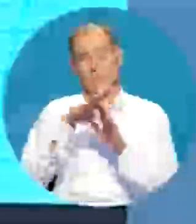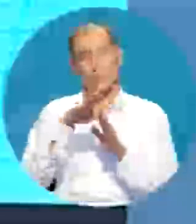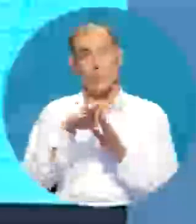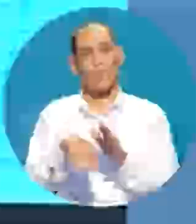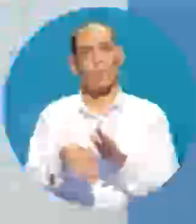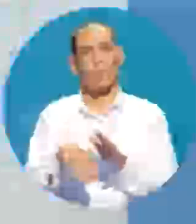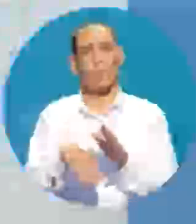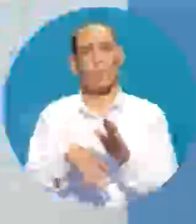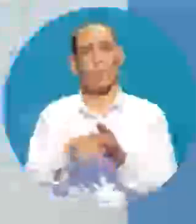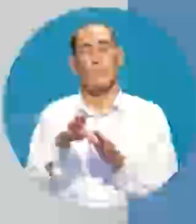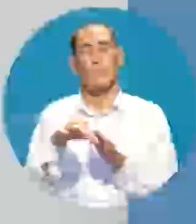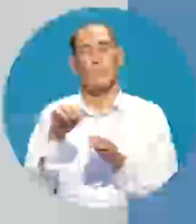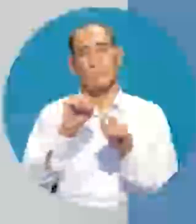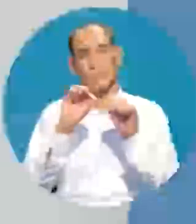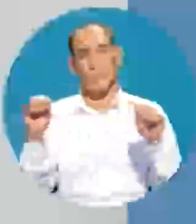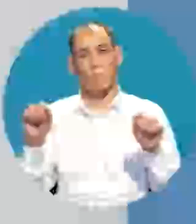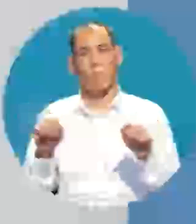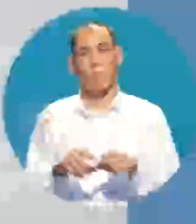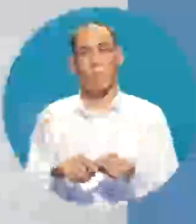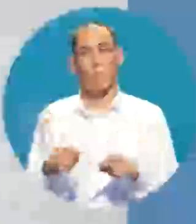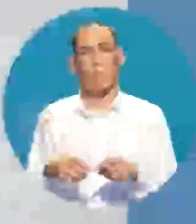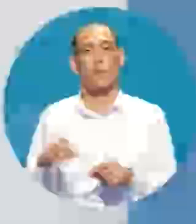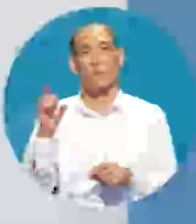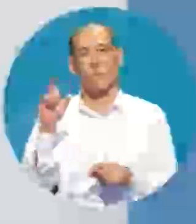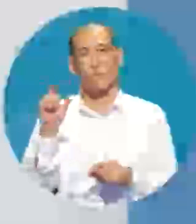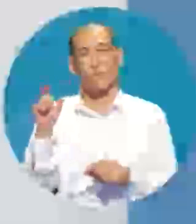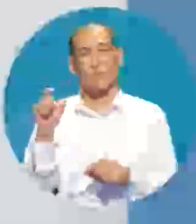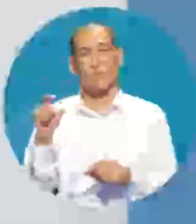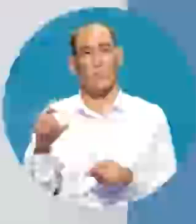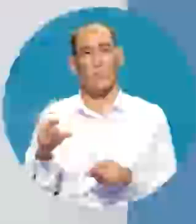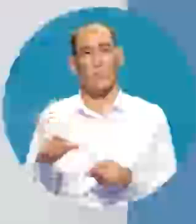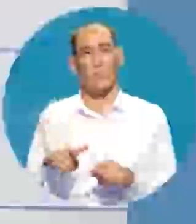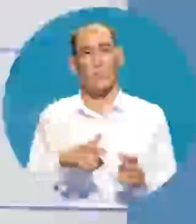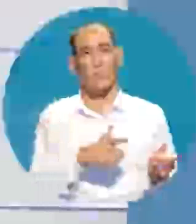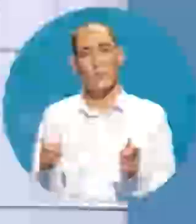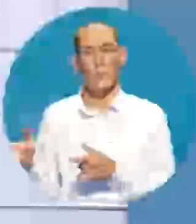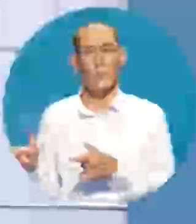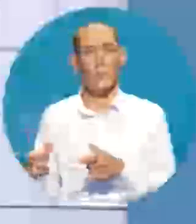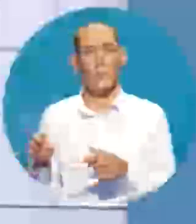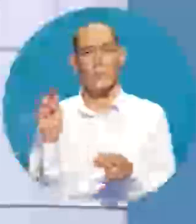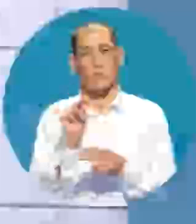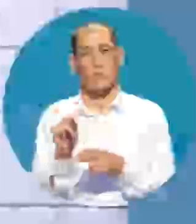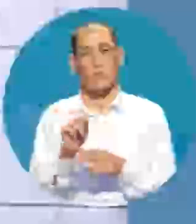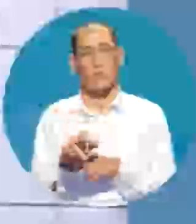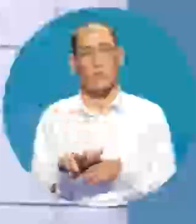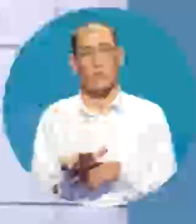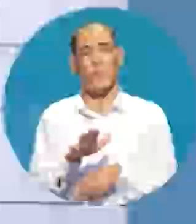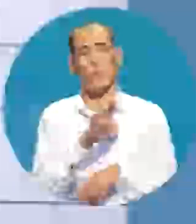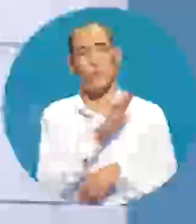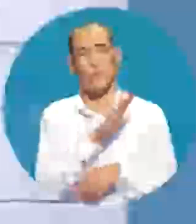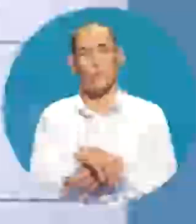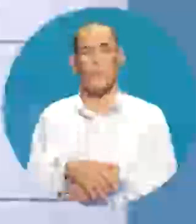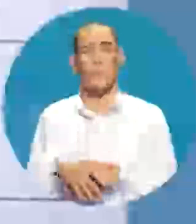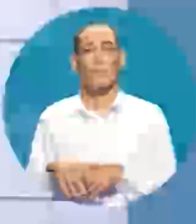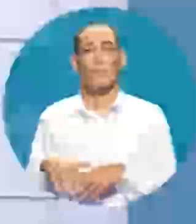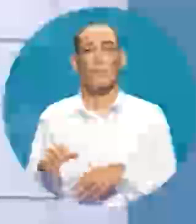sızıqtın joqarğı sızıqındağı elementti tayarlıq dәуірinde üyrengen edik.